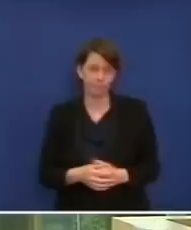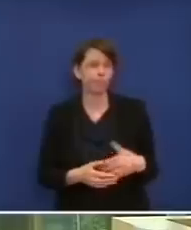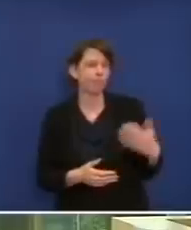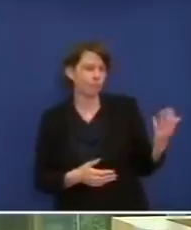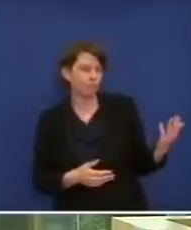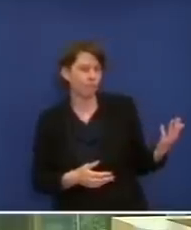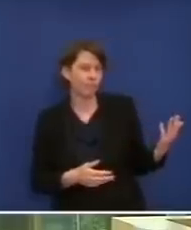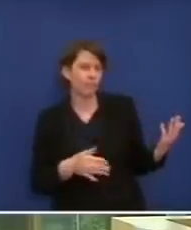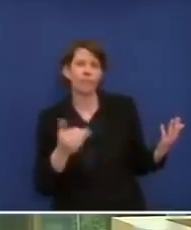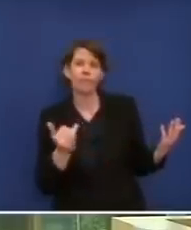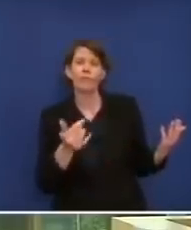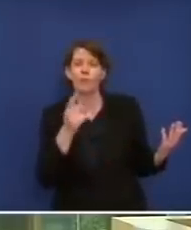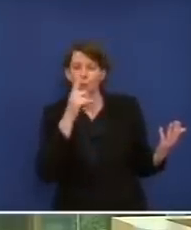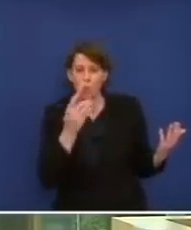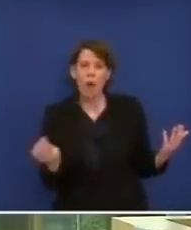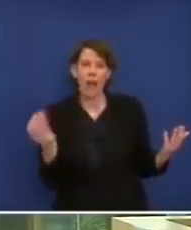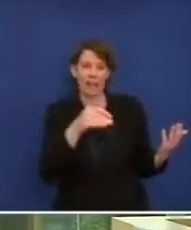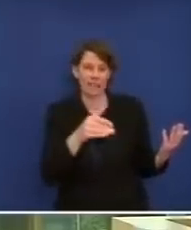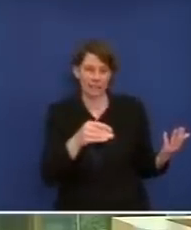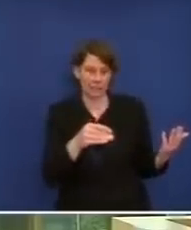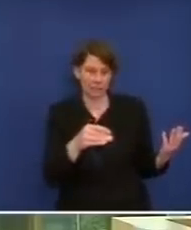Ja, ich würde vielleicht nur ergänzen,